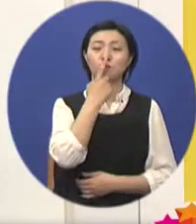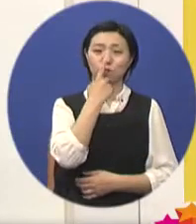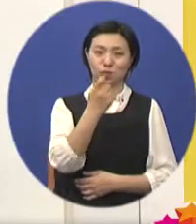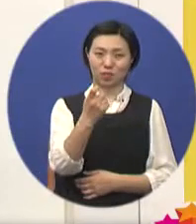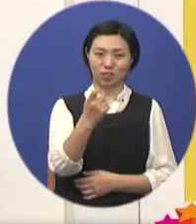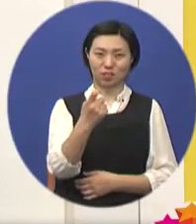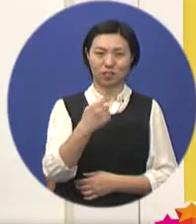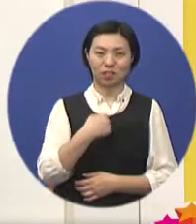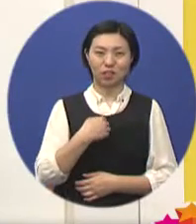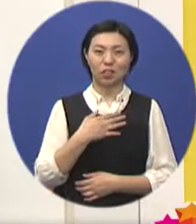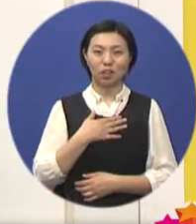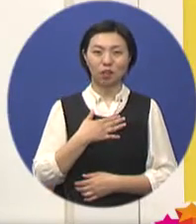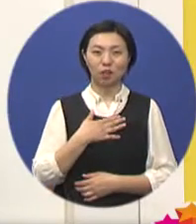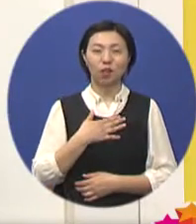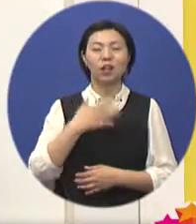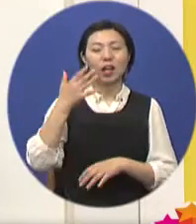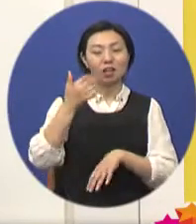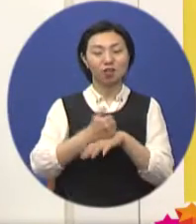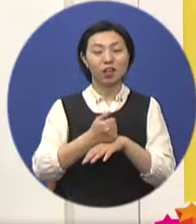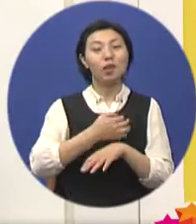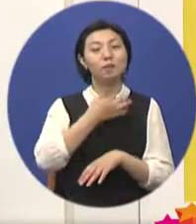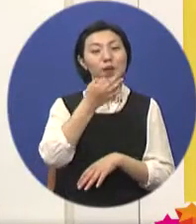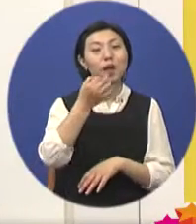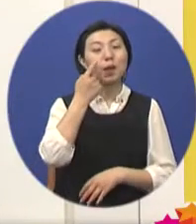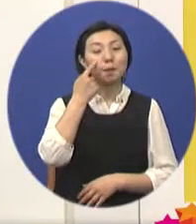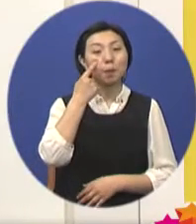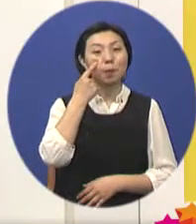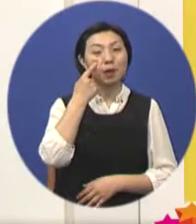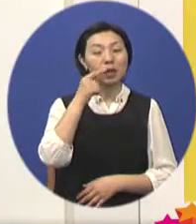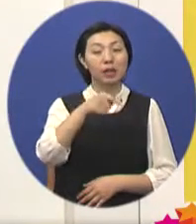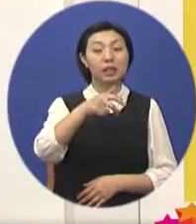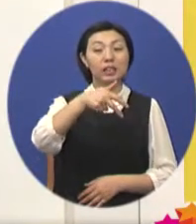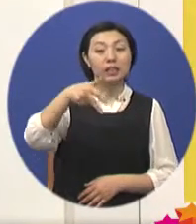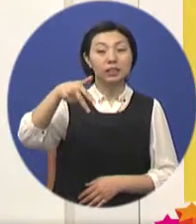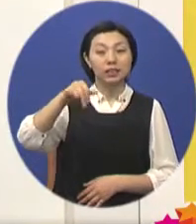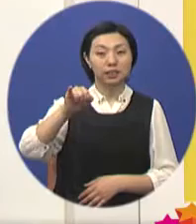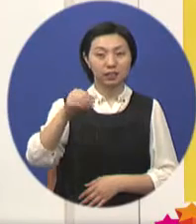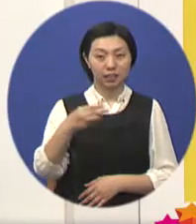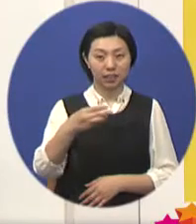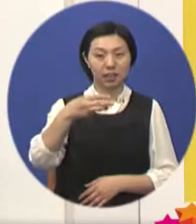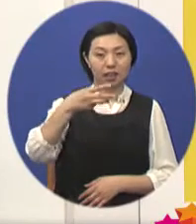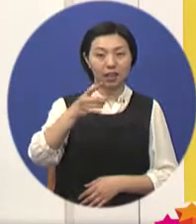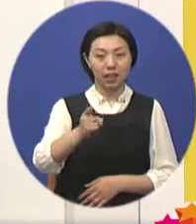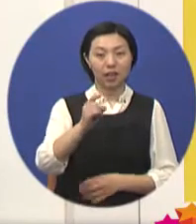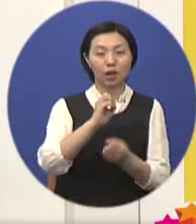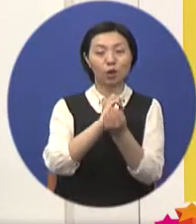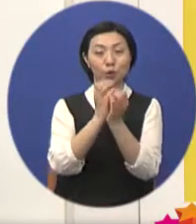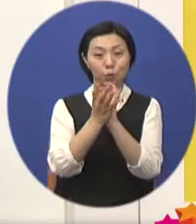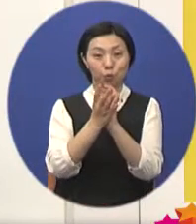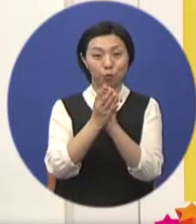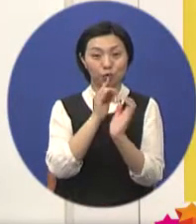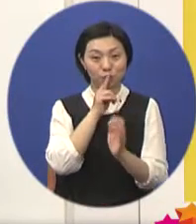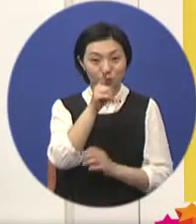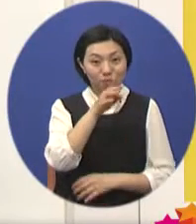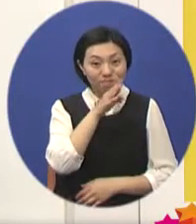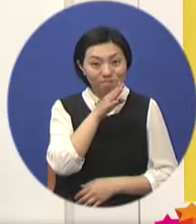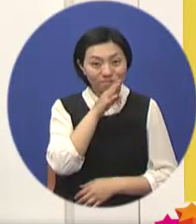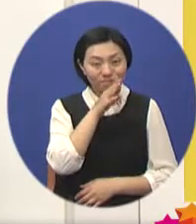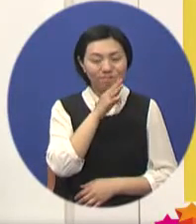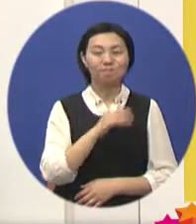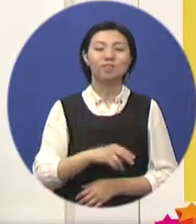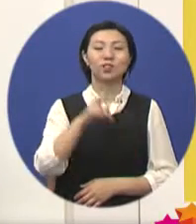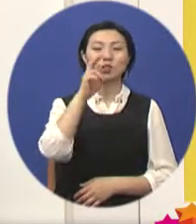수 읊어보겠습니다, 이따가. 자, 찔레꽃 신청하셨는데. 예. 이 계절에 잘 어울리는 노래겠습니다.